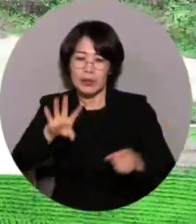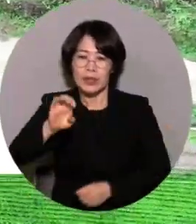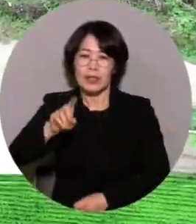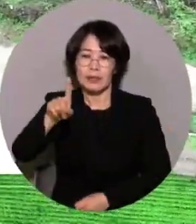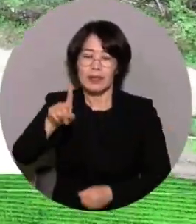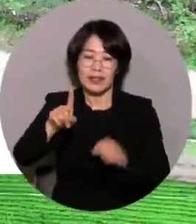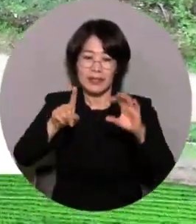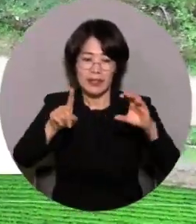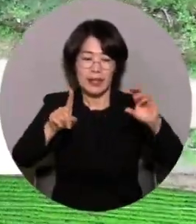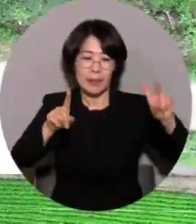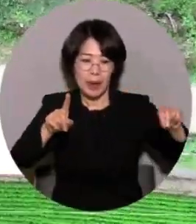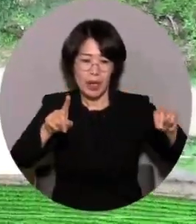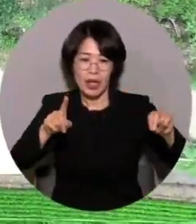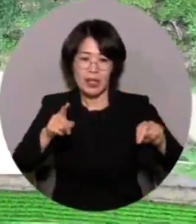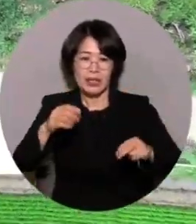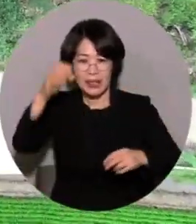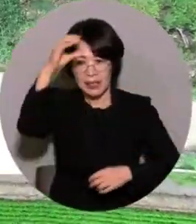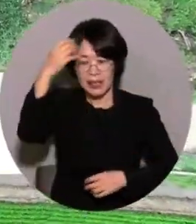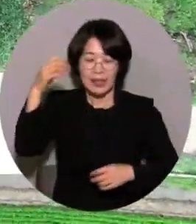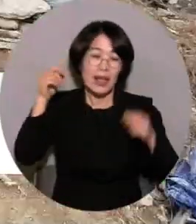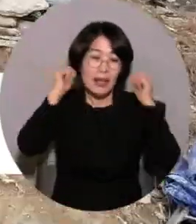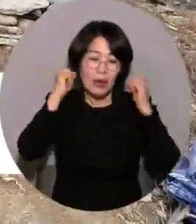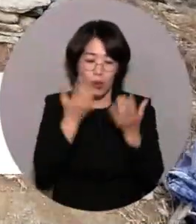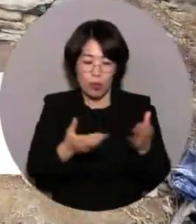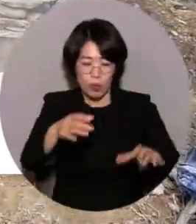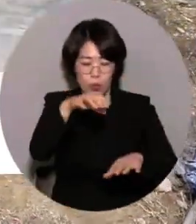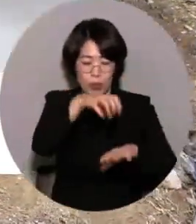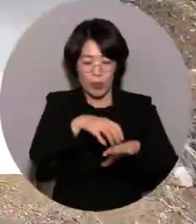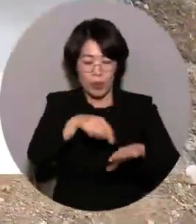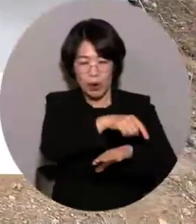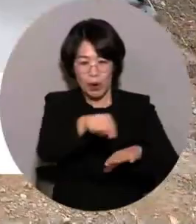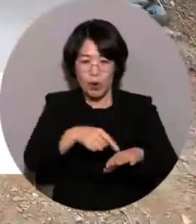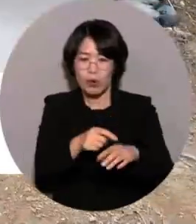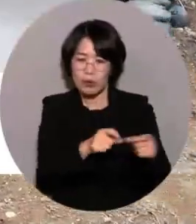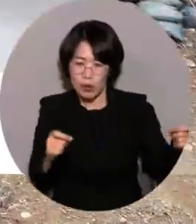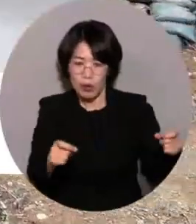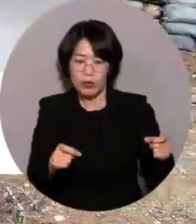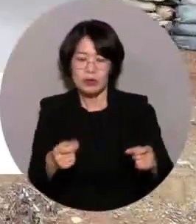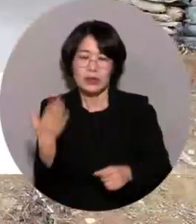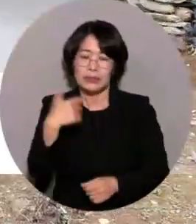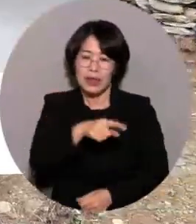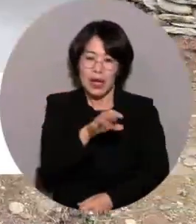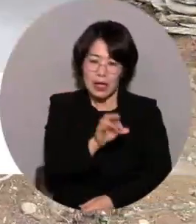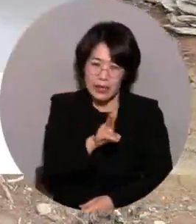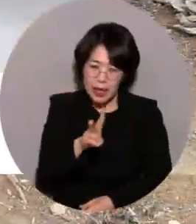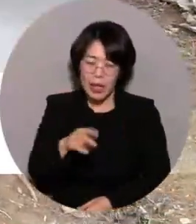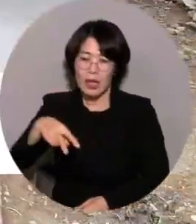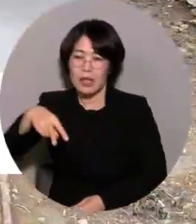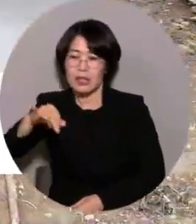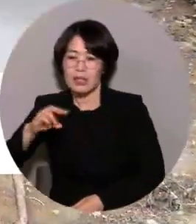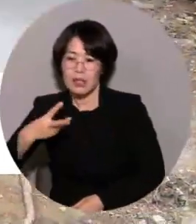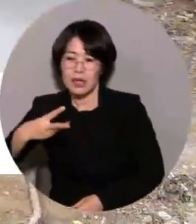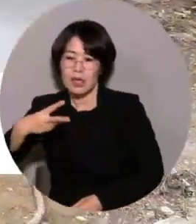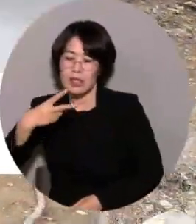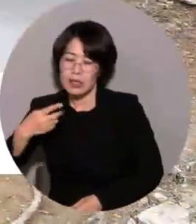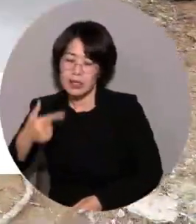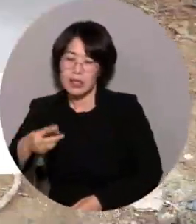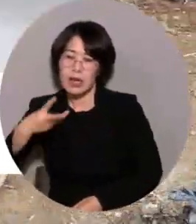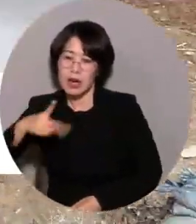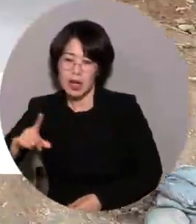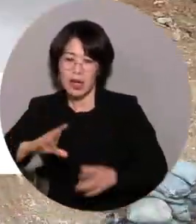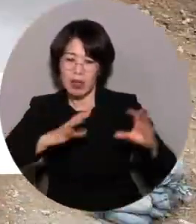41cm 속거 직경 22.8cm 크기로 그동안 가야나 신라 권역 등지에서 주로